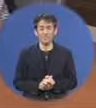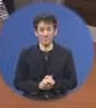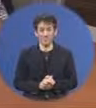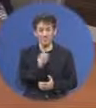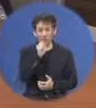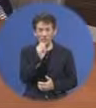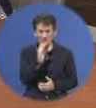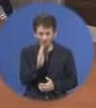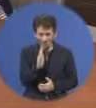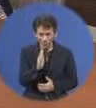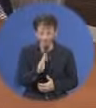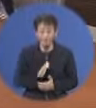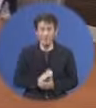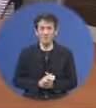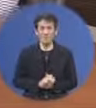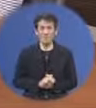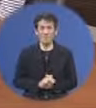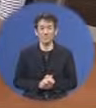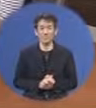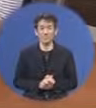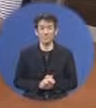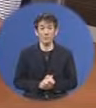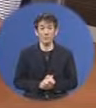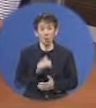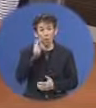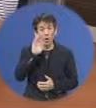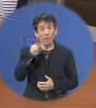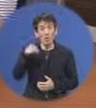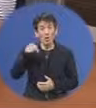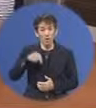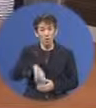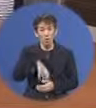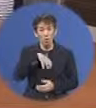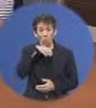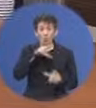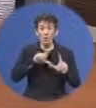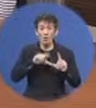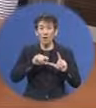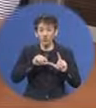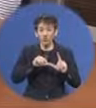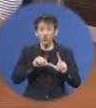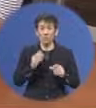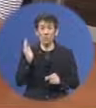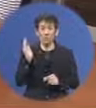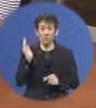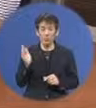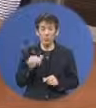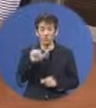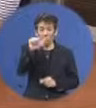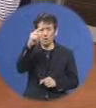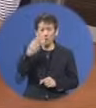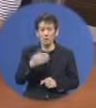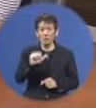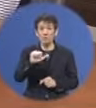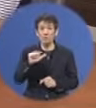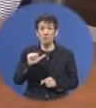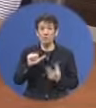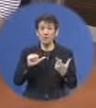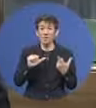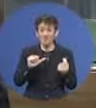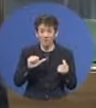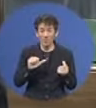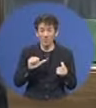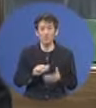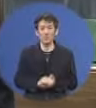それではよろしくお願いいたします。 よろしくお願いします。 さて、和歌山県の高齢化率、はいはい、こちらは5位というふうに伺っているんですけれ